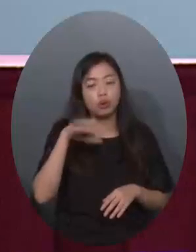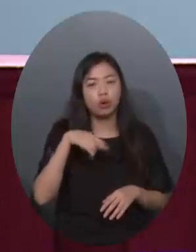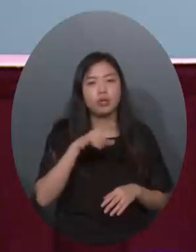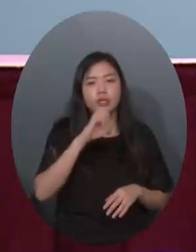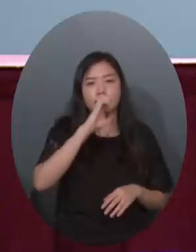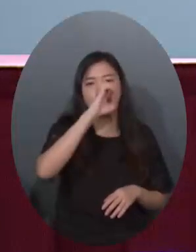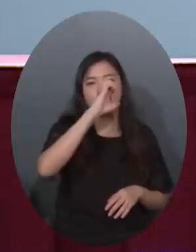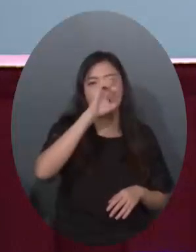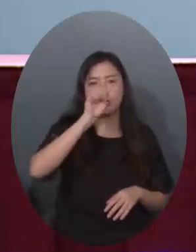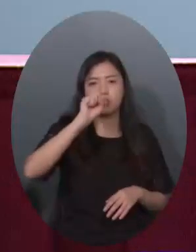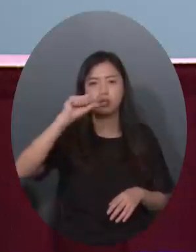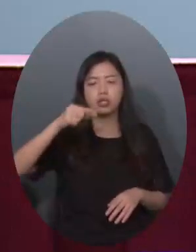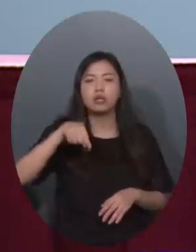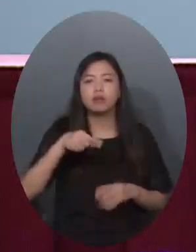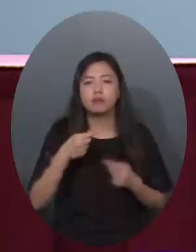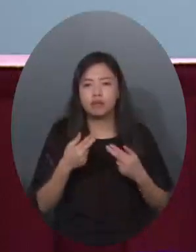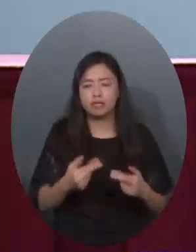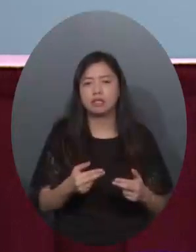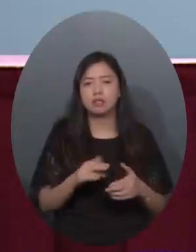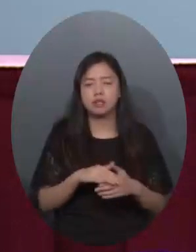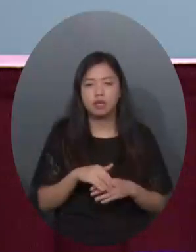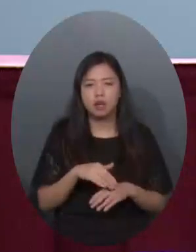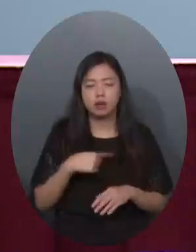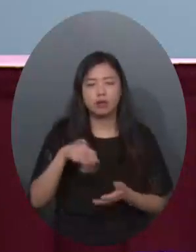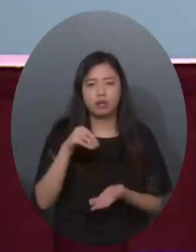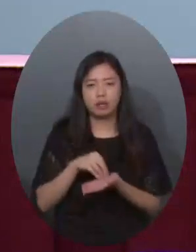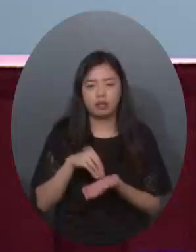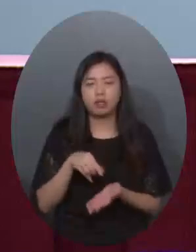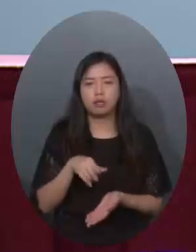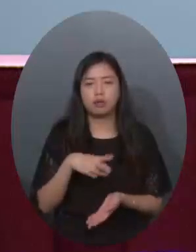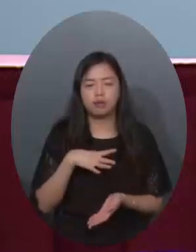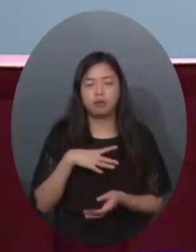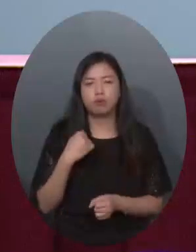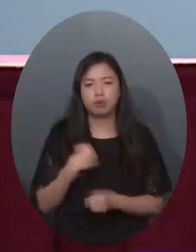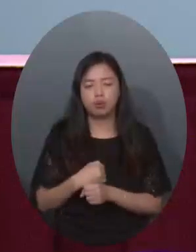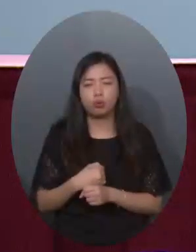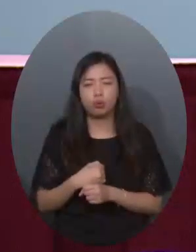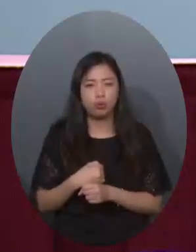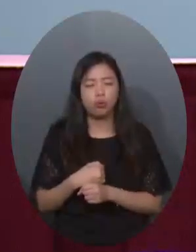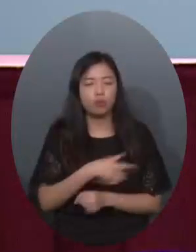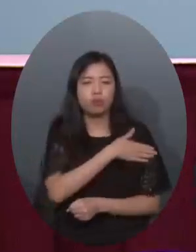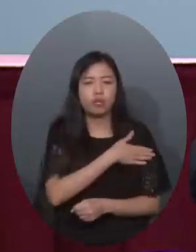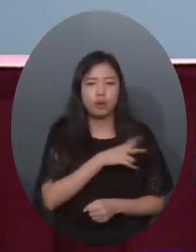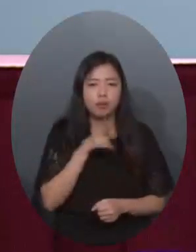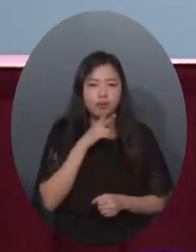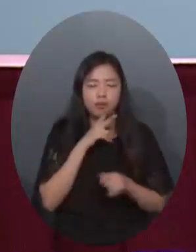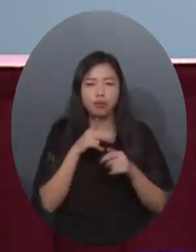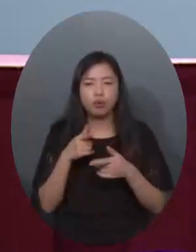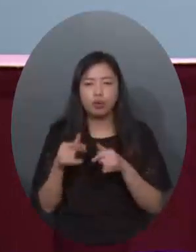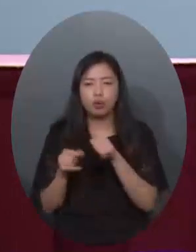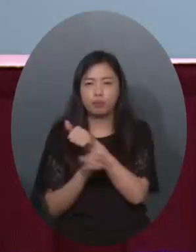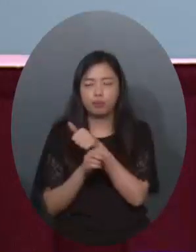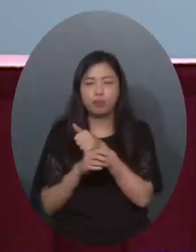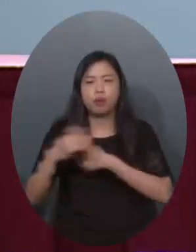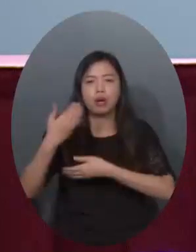ESG 方面的發展，我們一定要在這方面做些功夫，例如在減排放方面，我們一定